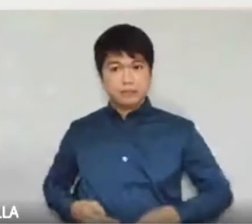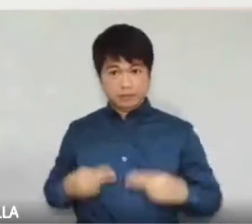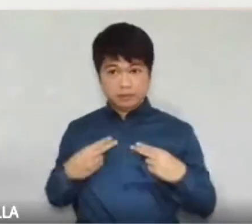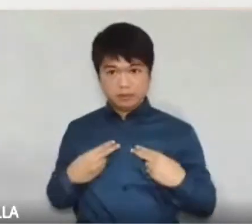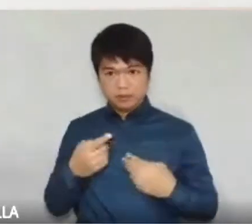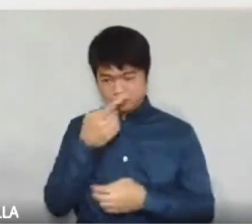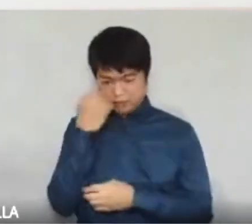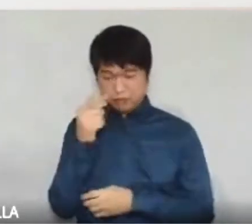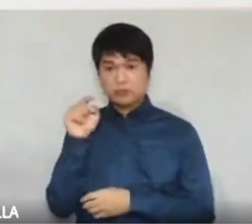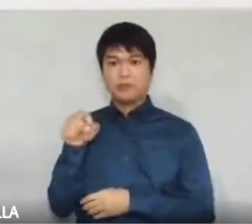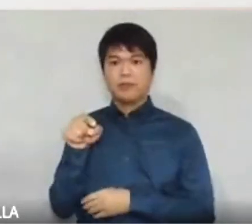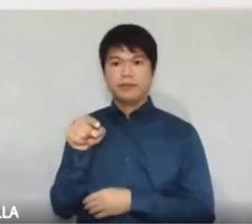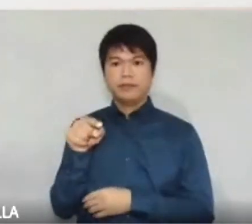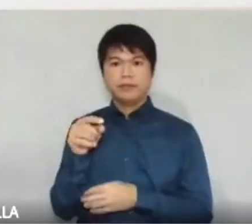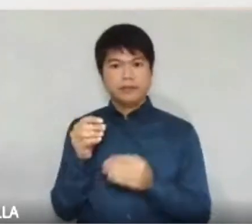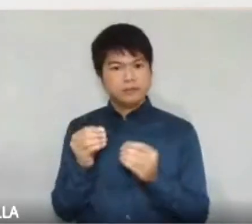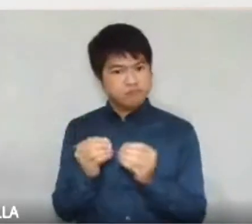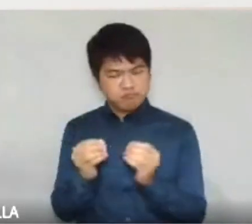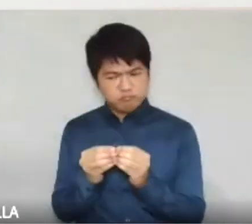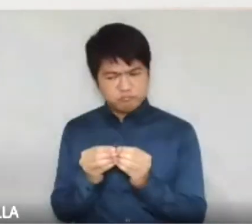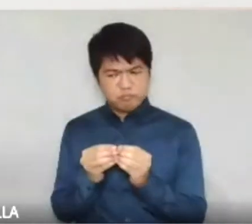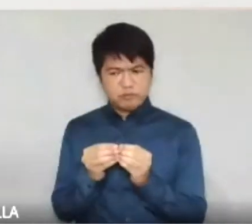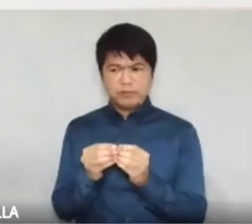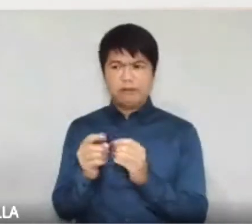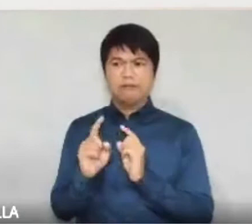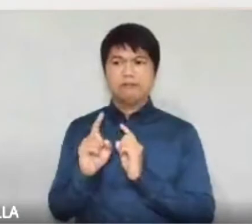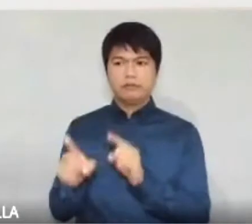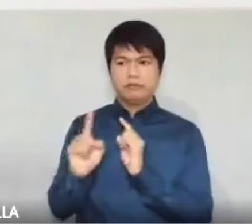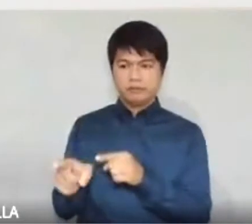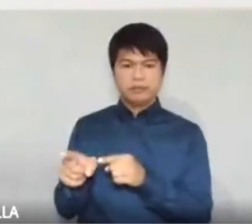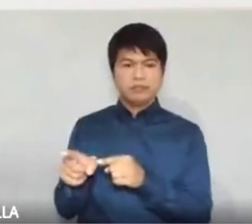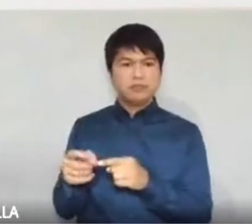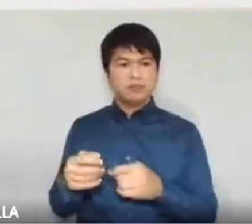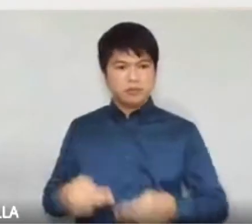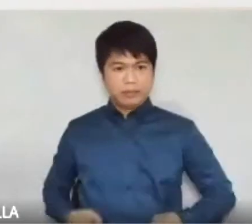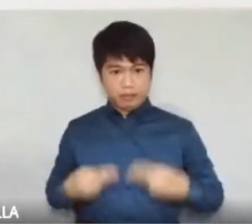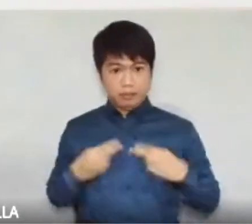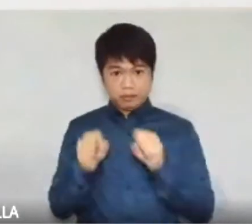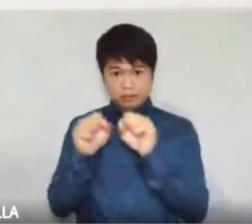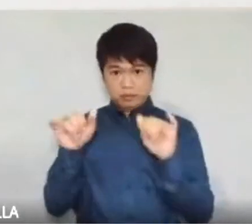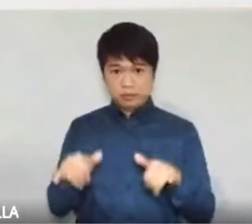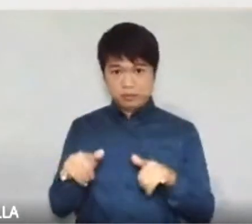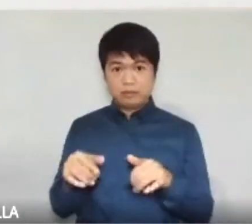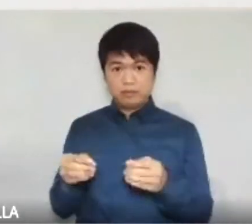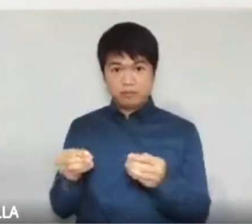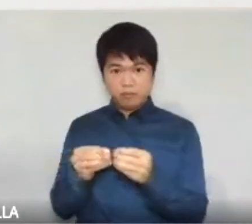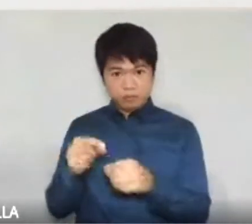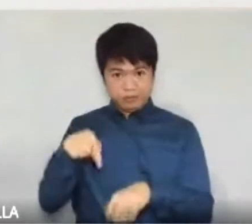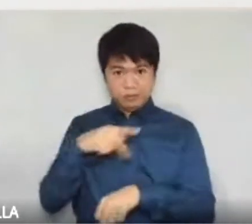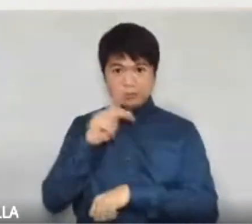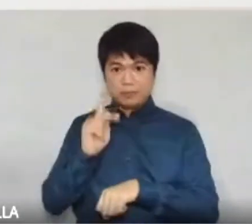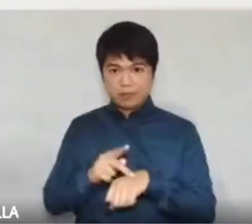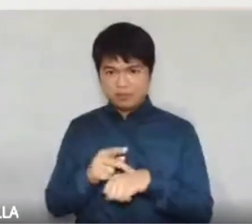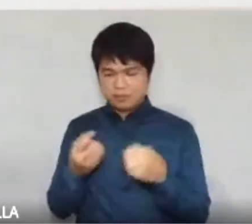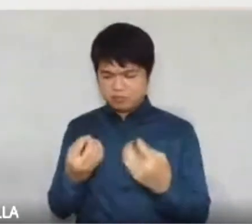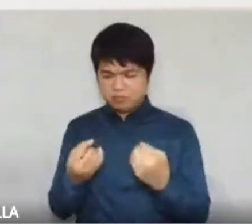dito, mas magiging responsive ang health systems, lalo na sa ating bansa na karaniwang maraming